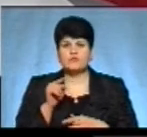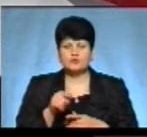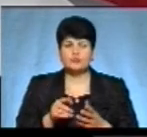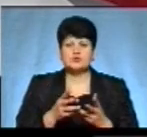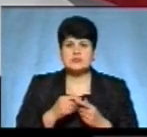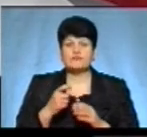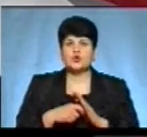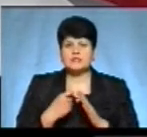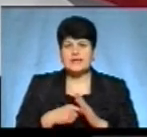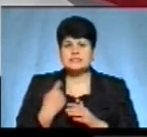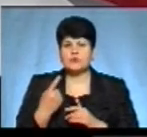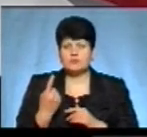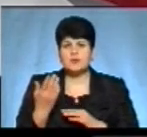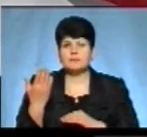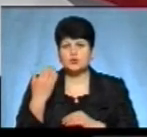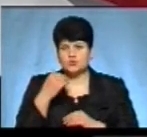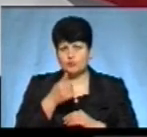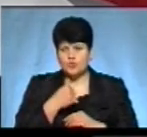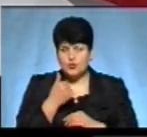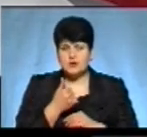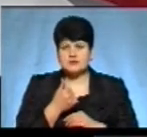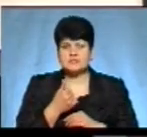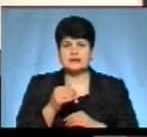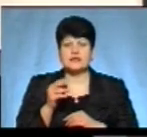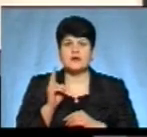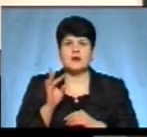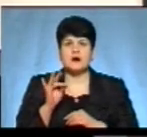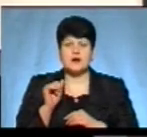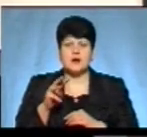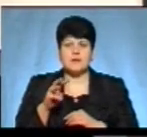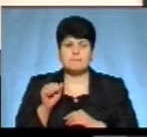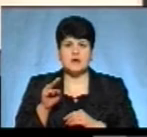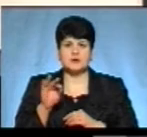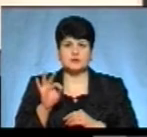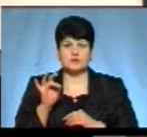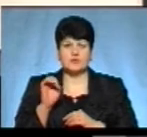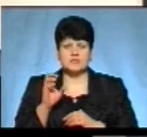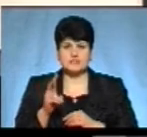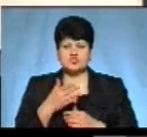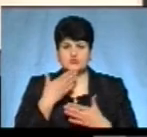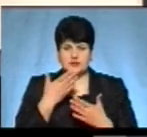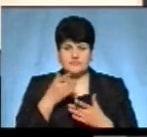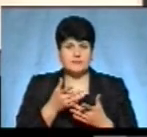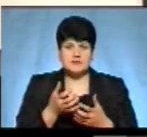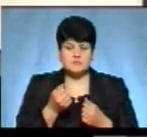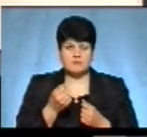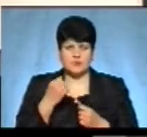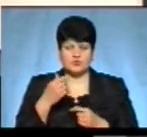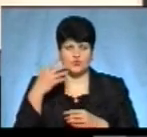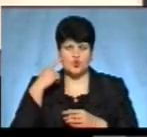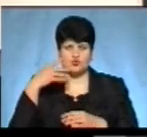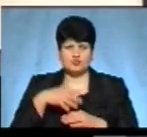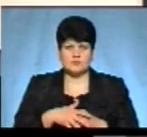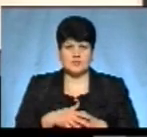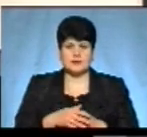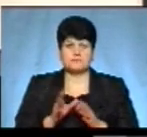Донецькій області, позаминулому році в Краматорську читав. Мені сказали, що там не сприймають ідеї помісності. Понад 300